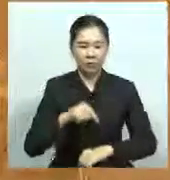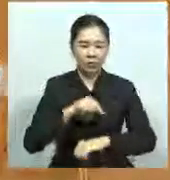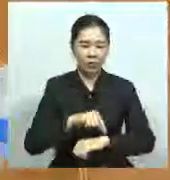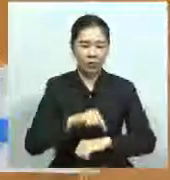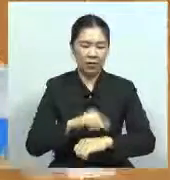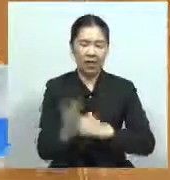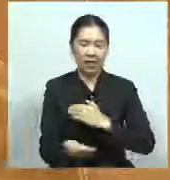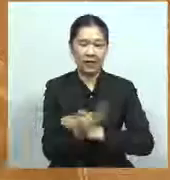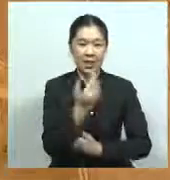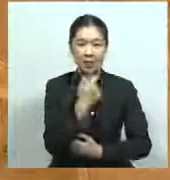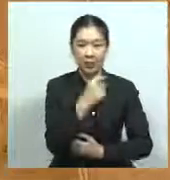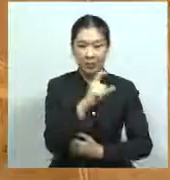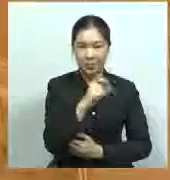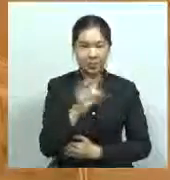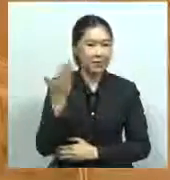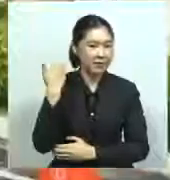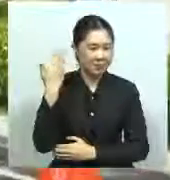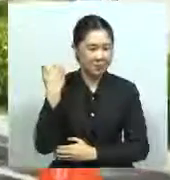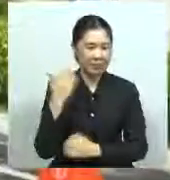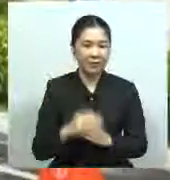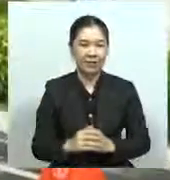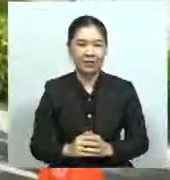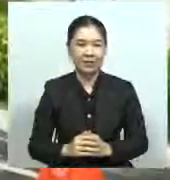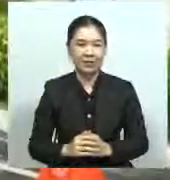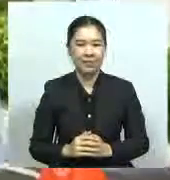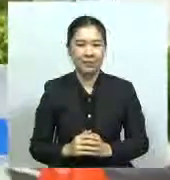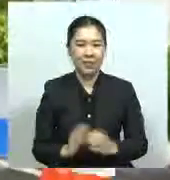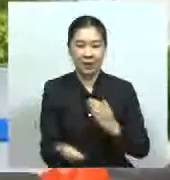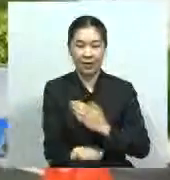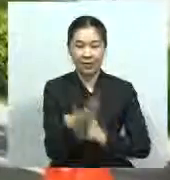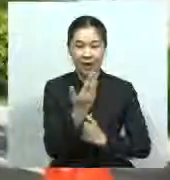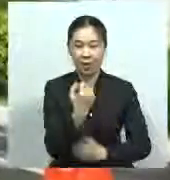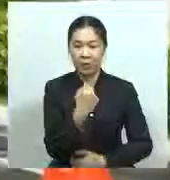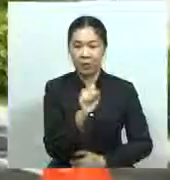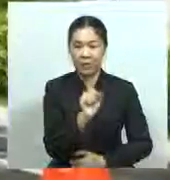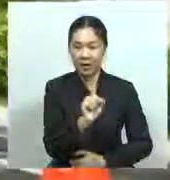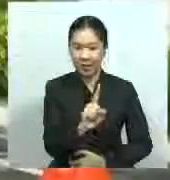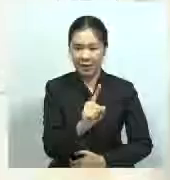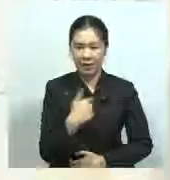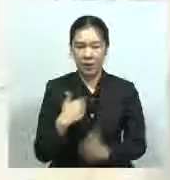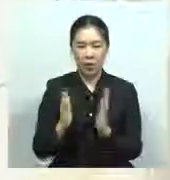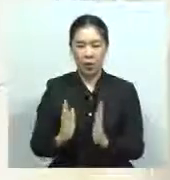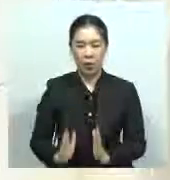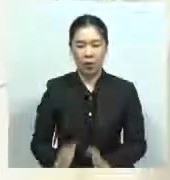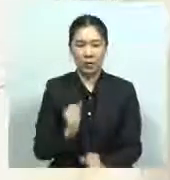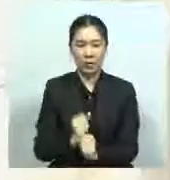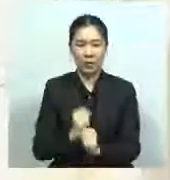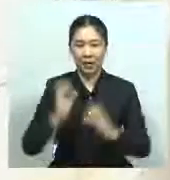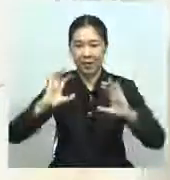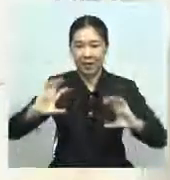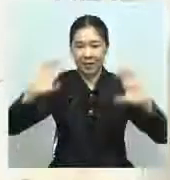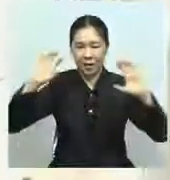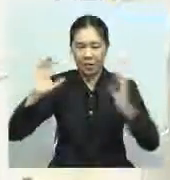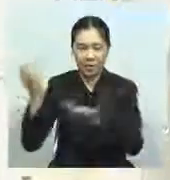าณ 11:00 น.ที่ผ่านมากันก่อนค่ะซึ่งตั้งแต่ช่วงเวลาประมาณ 11:00 น.นะคะก็เริ่มมีแขกของรัฐบาลที่ได้เชิญมา